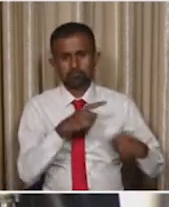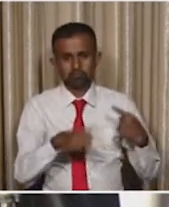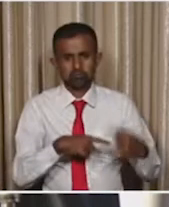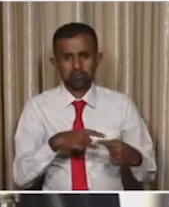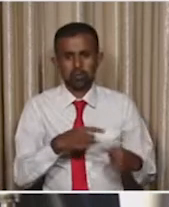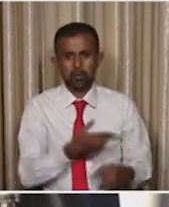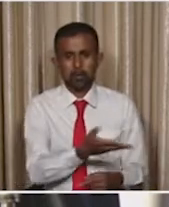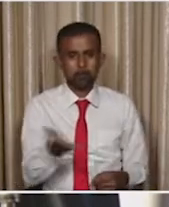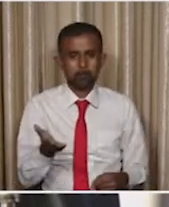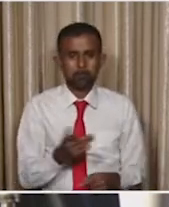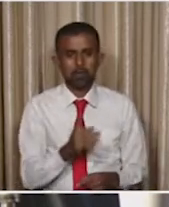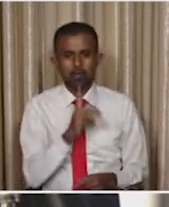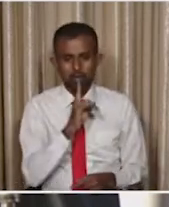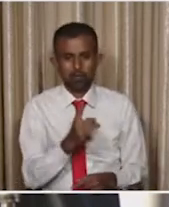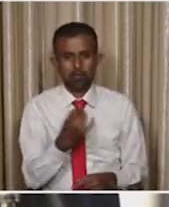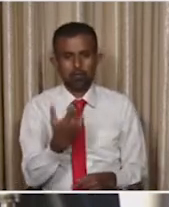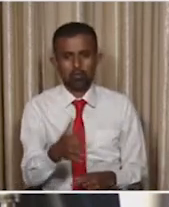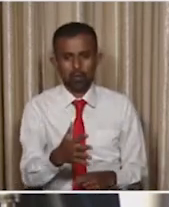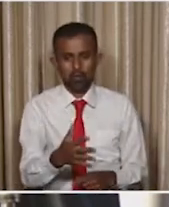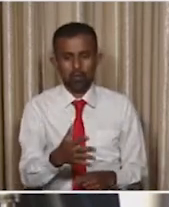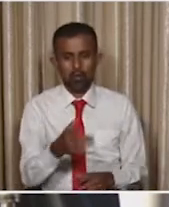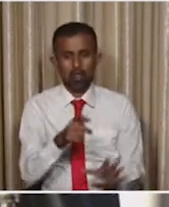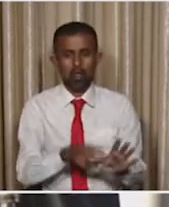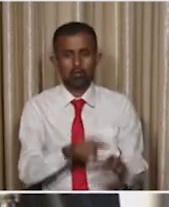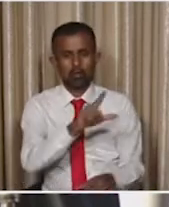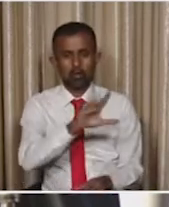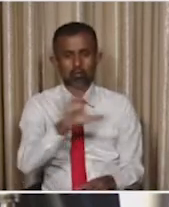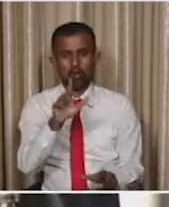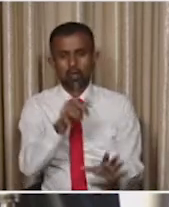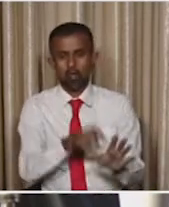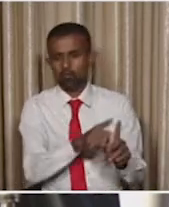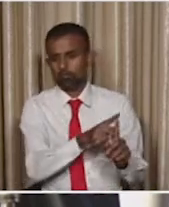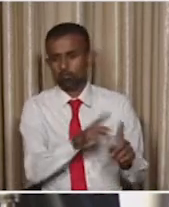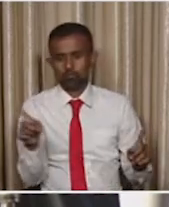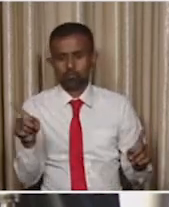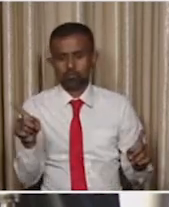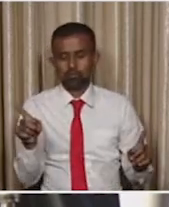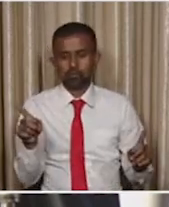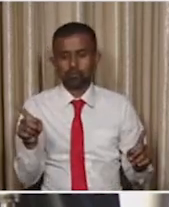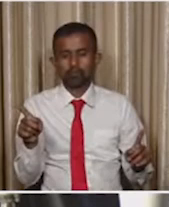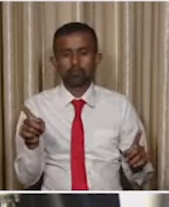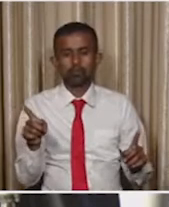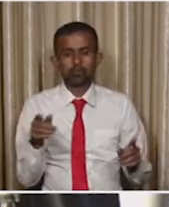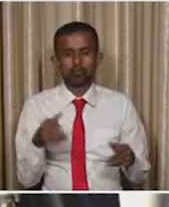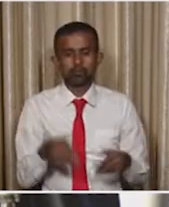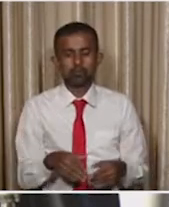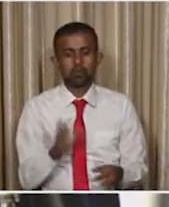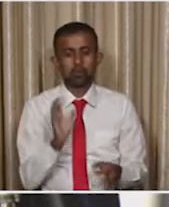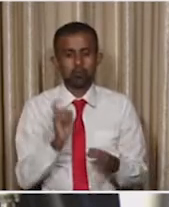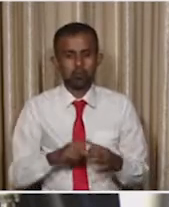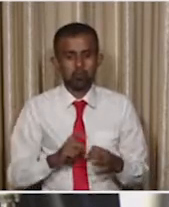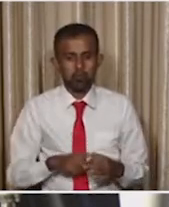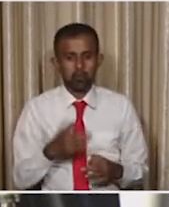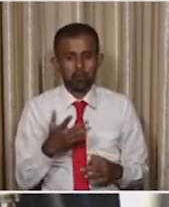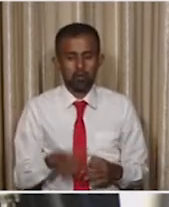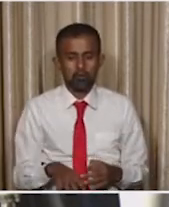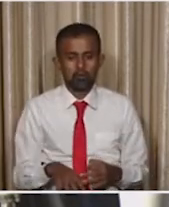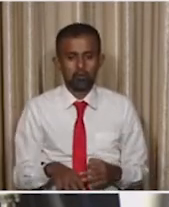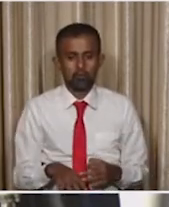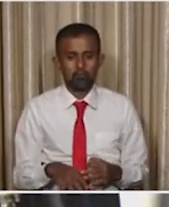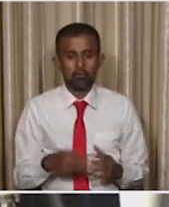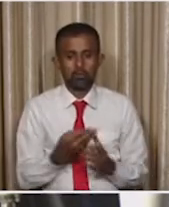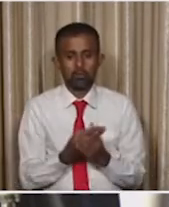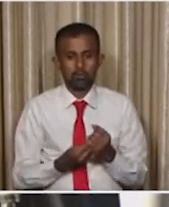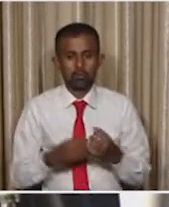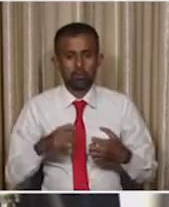விடயம் 75 வருடங்களாக புறியோடி போயிருக்கிற இனப்பிரச்சனையை தீர்ப்பதற்கு ஆக்கபூர்வமான நடவடிக்கைகளை இந்த அவையில் இருக்கக்கூடிய